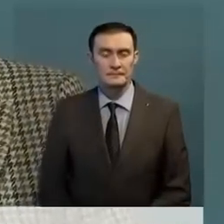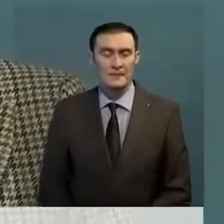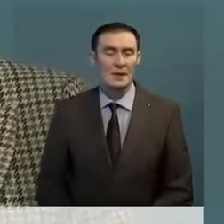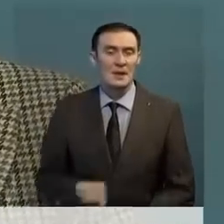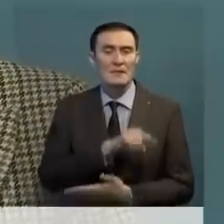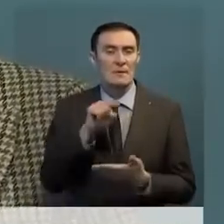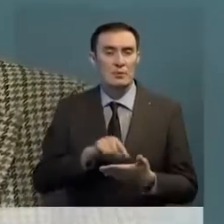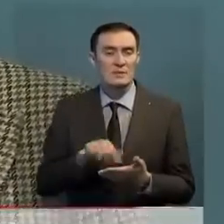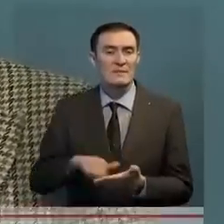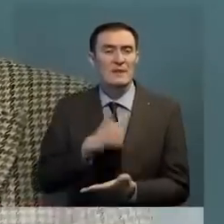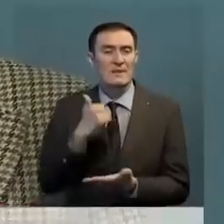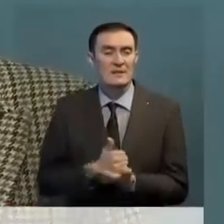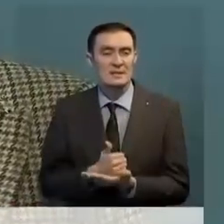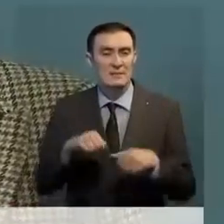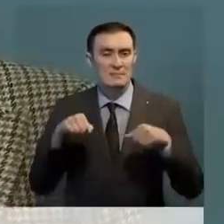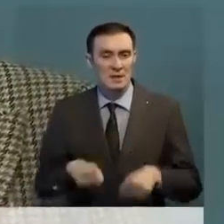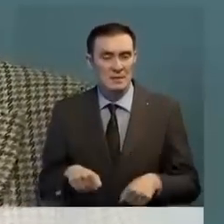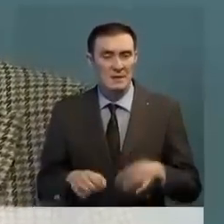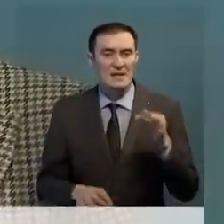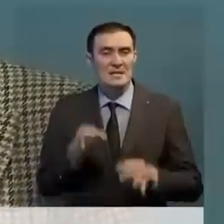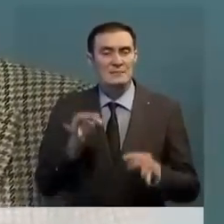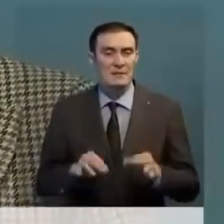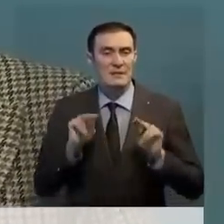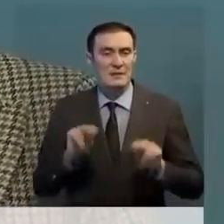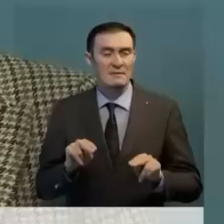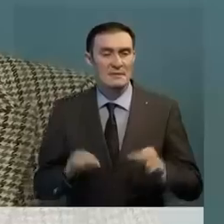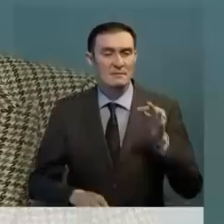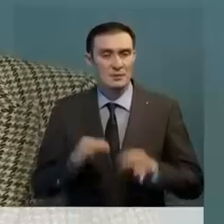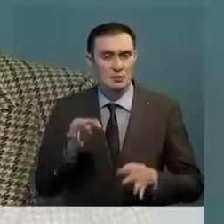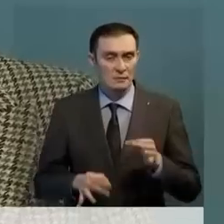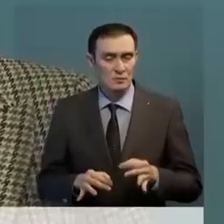Вопросы верховенства права, справедливого правосудия,